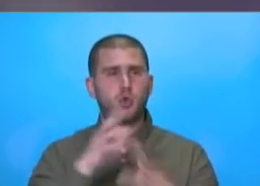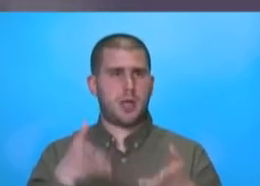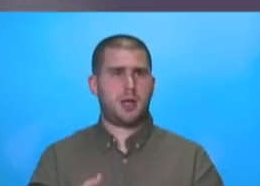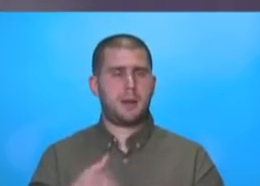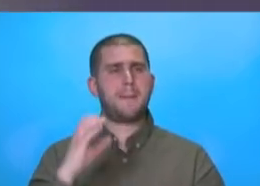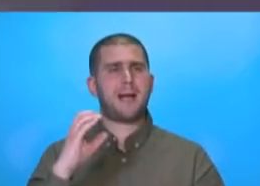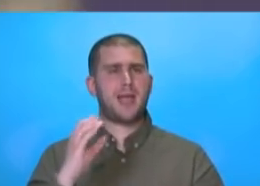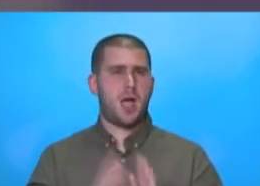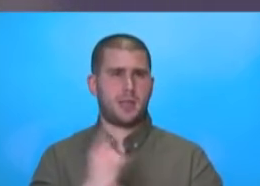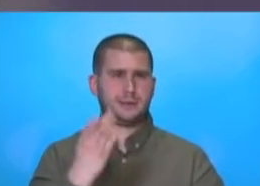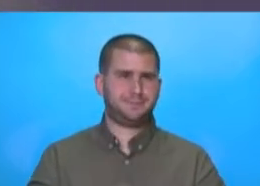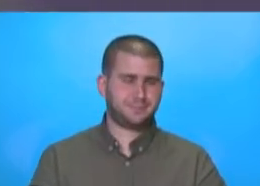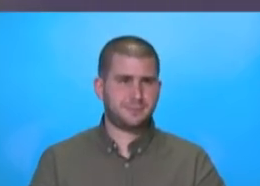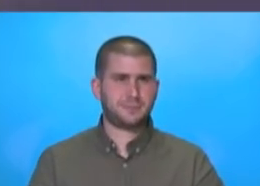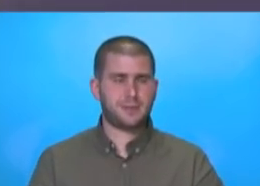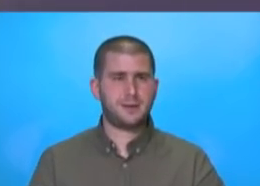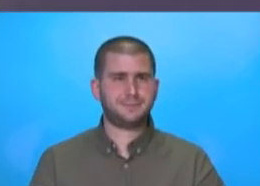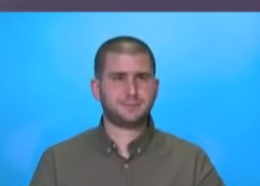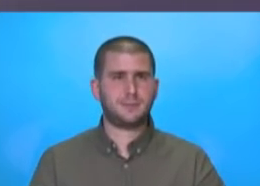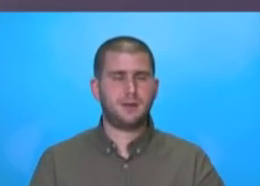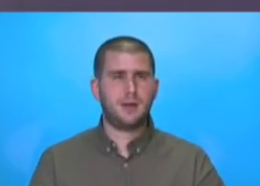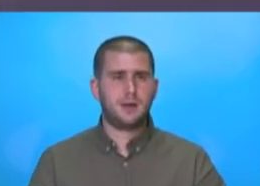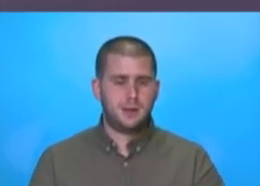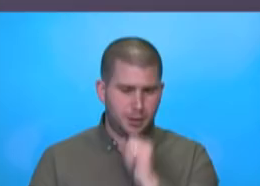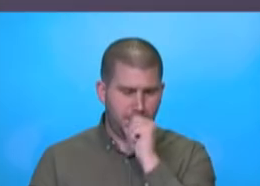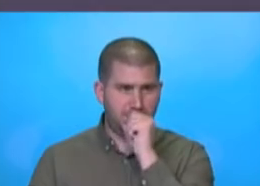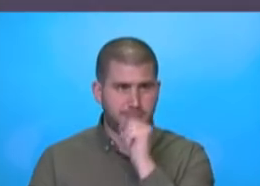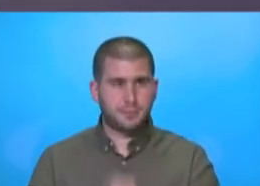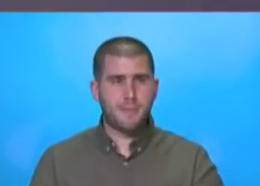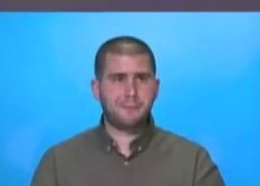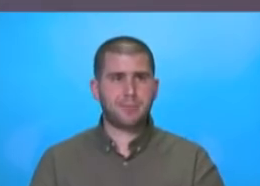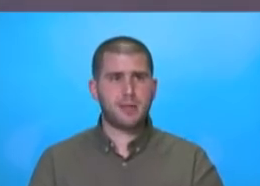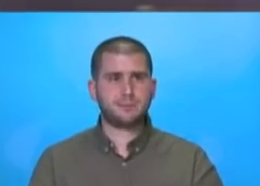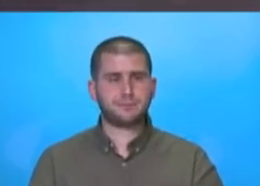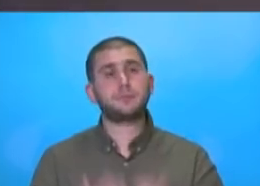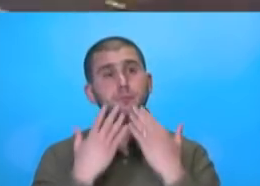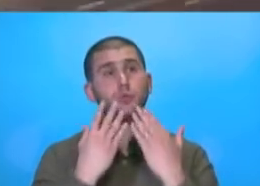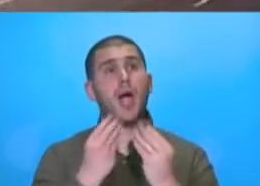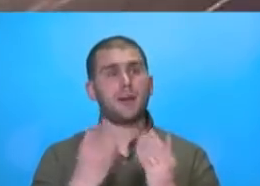בכאן 11. תודה רבה.